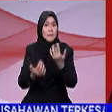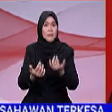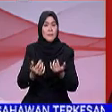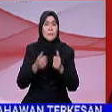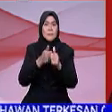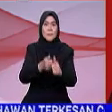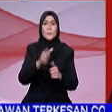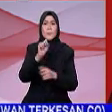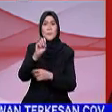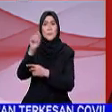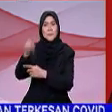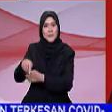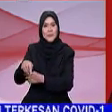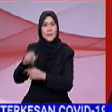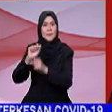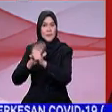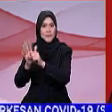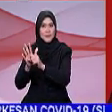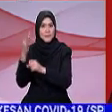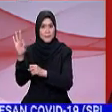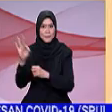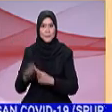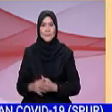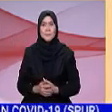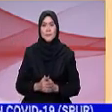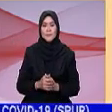dengan SOP COVID-19.